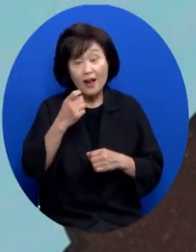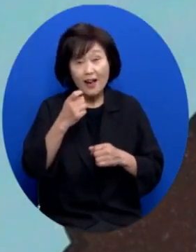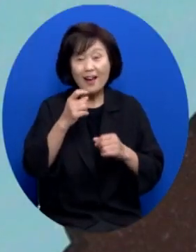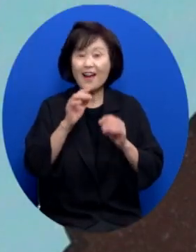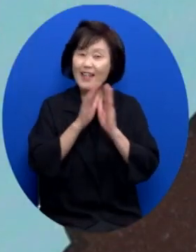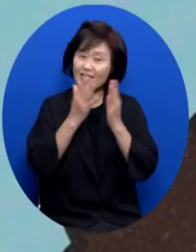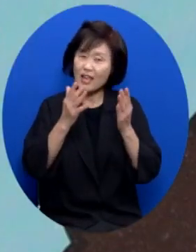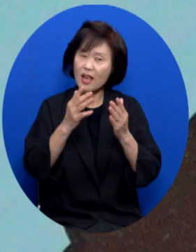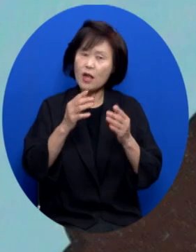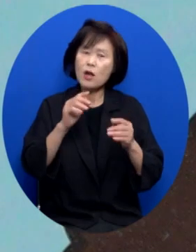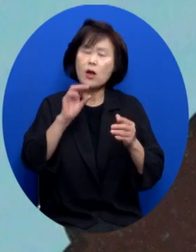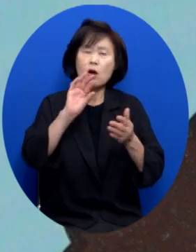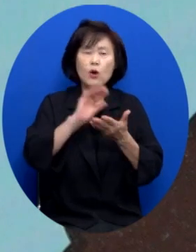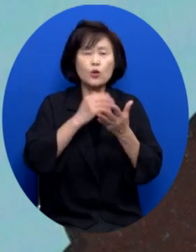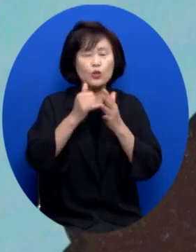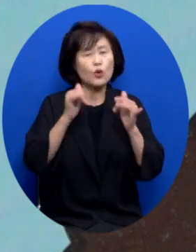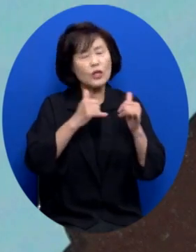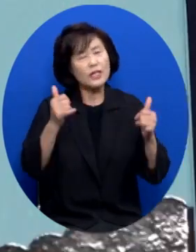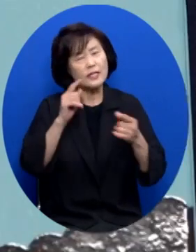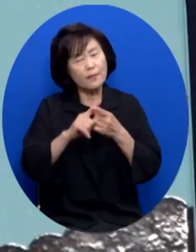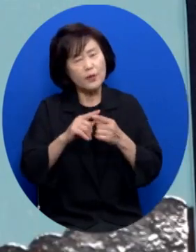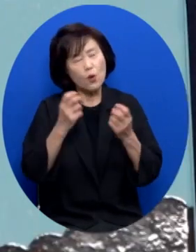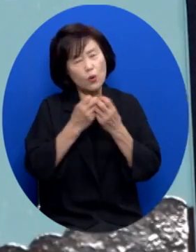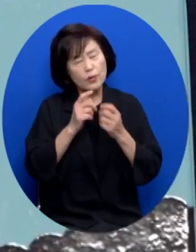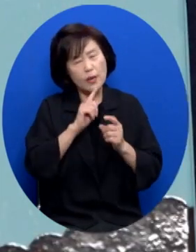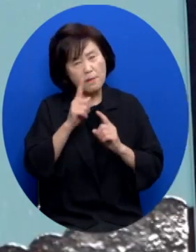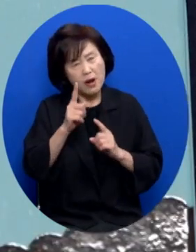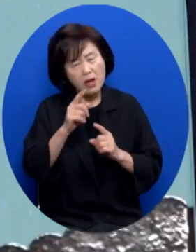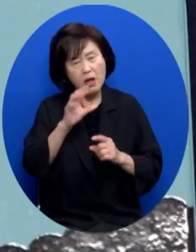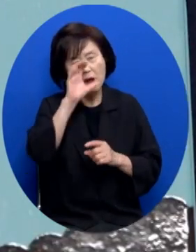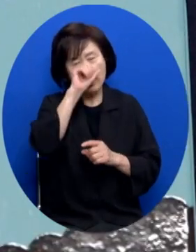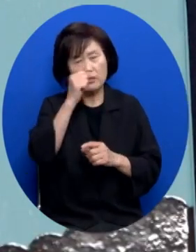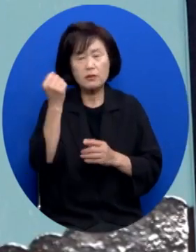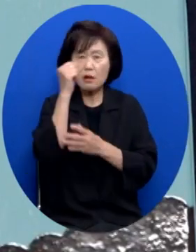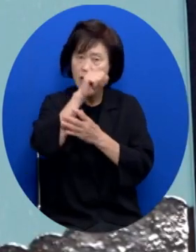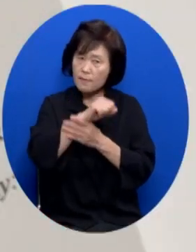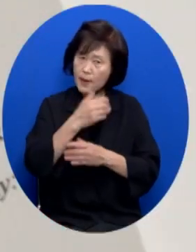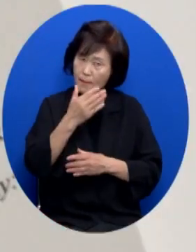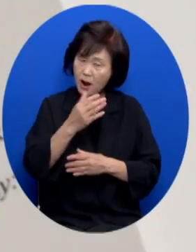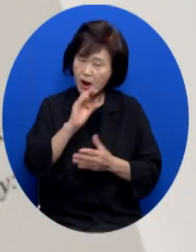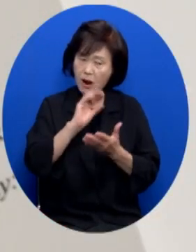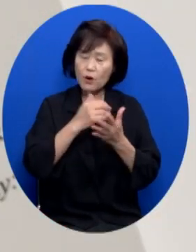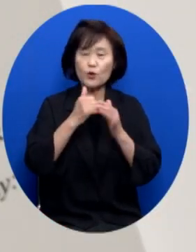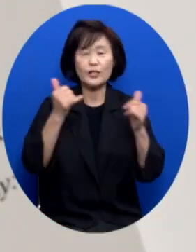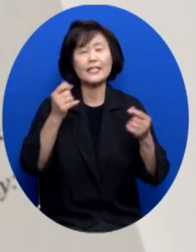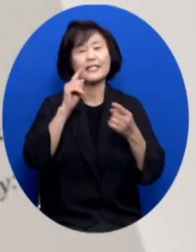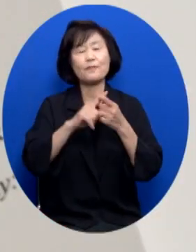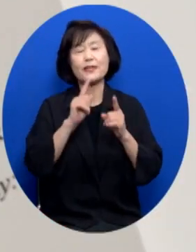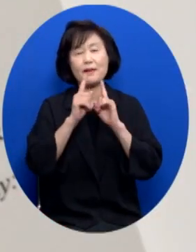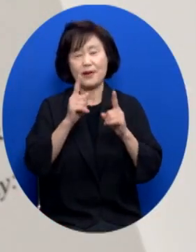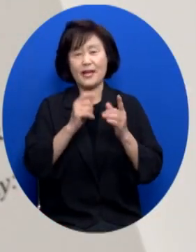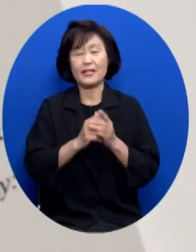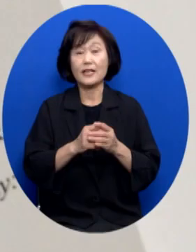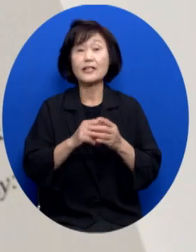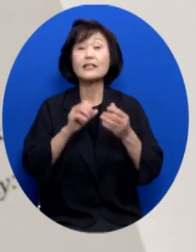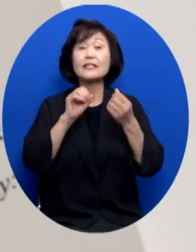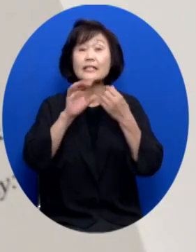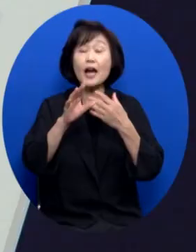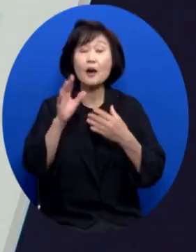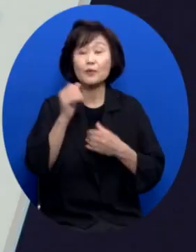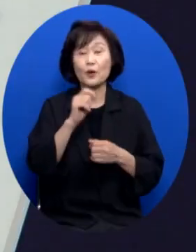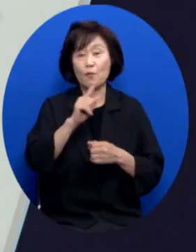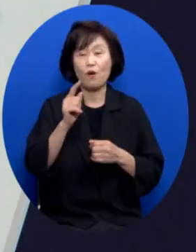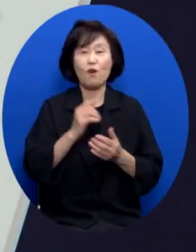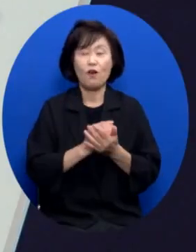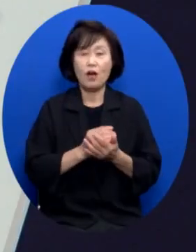우리가 어떻게 말해야 선한 열매를 맺을까? 그리스도인답게 말하기입니다. 저자는 그 해답으로 다양한